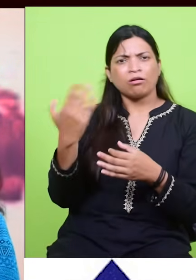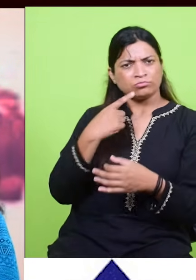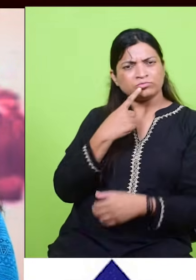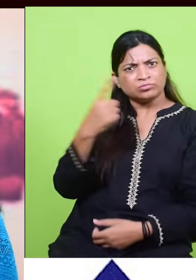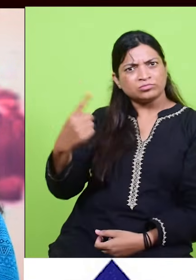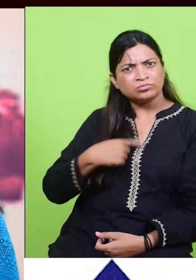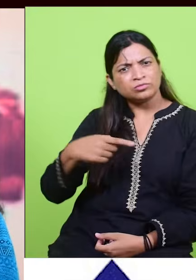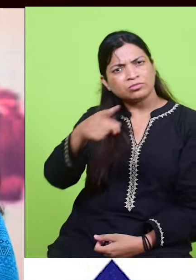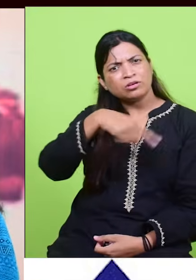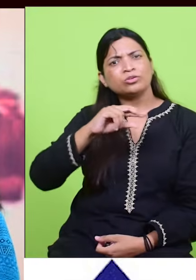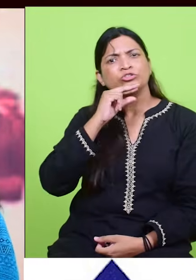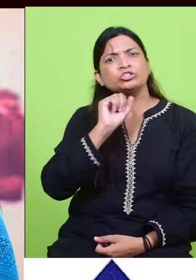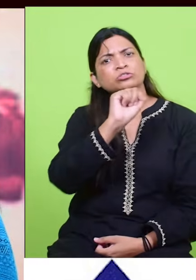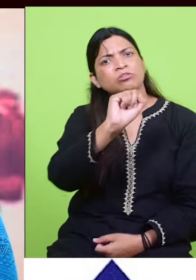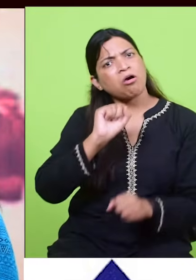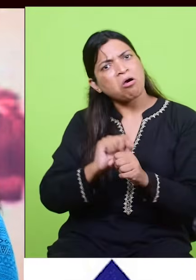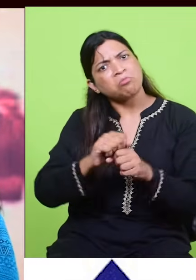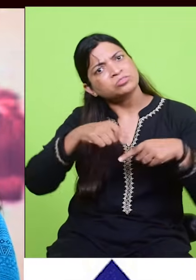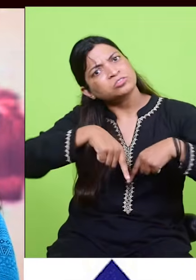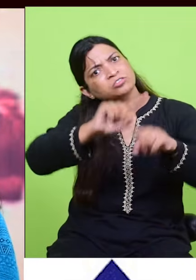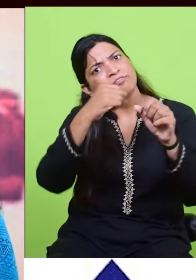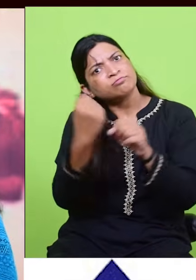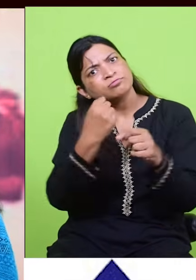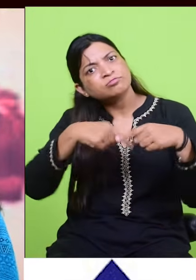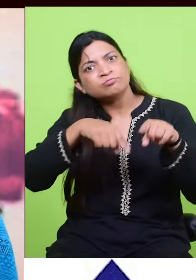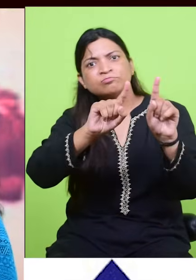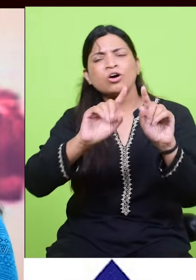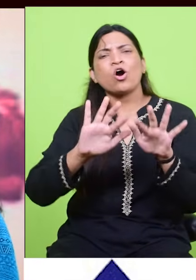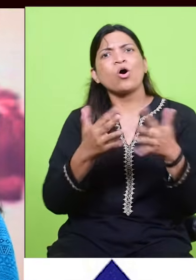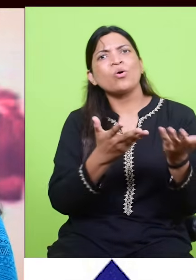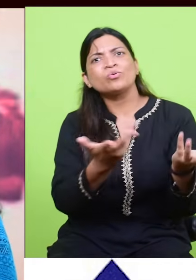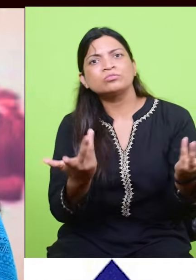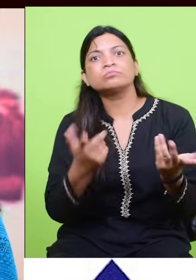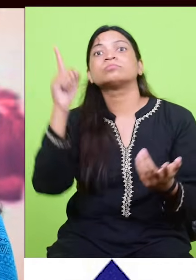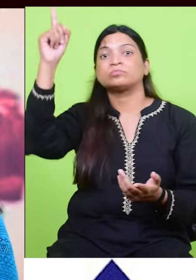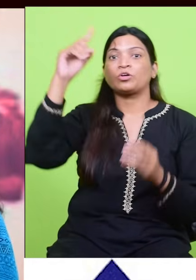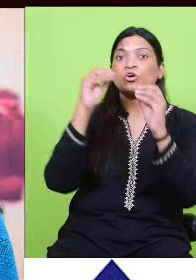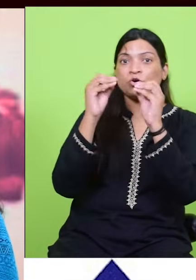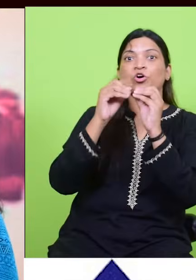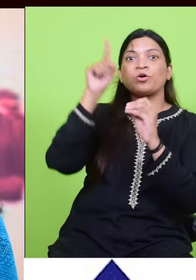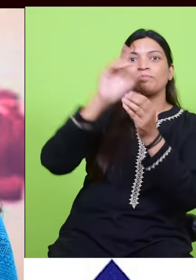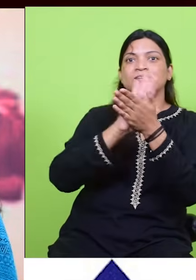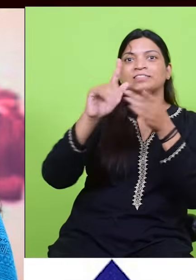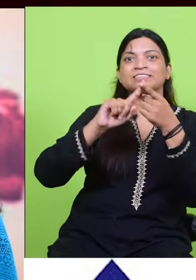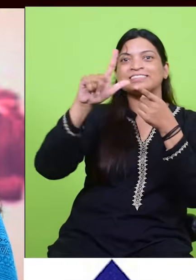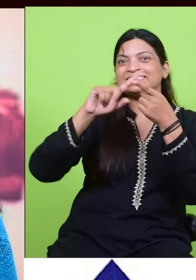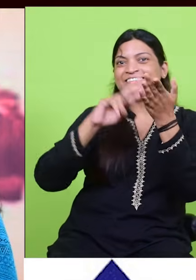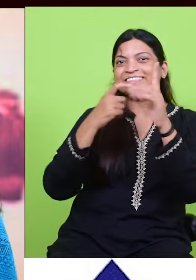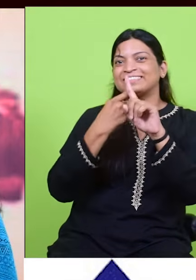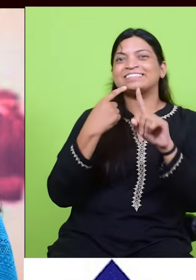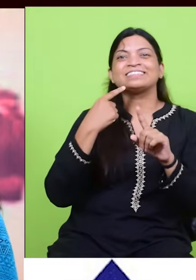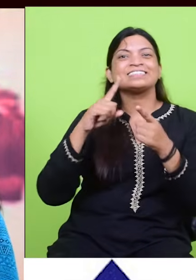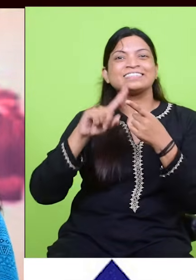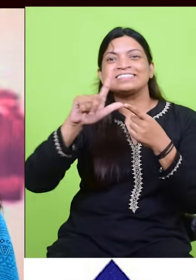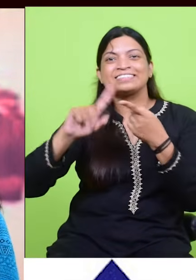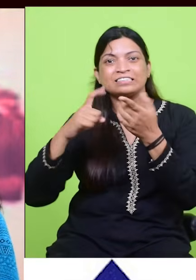कि ये अपना काम सारा खुद कर लेती हैं, सीख लेती हैं, तो उसकी ट्रेनिंग आपने कैसे दी? वहाँ पे ये ना, वहाँ पे हैंडल केलर में ही सीखी है बॉम्बे